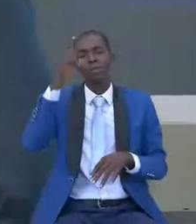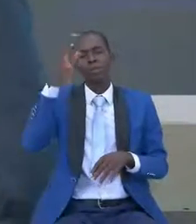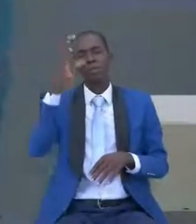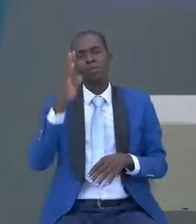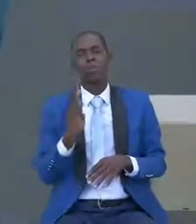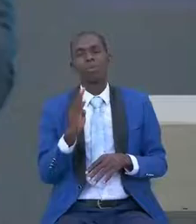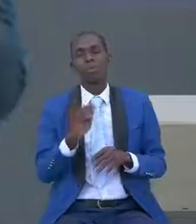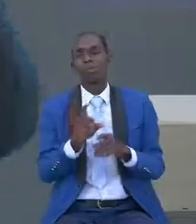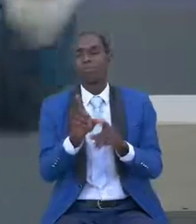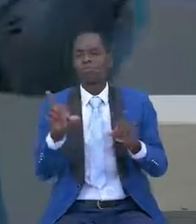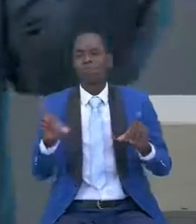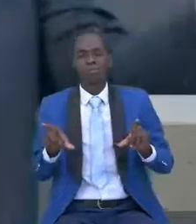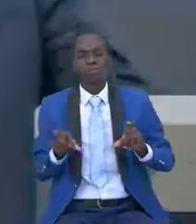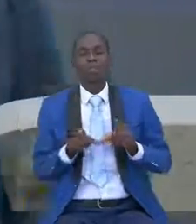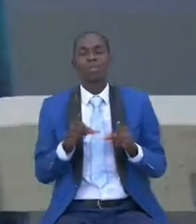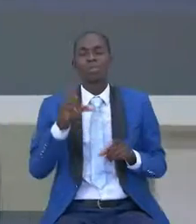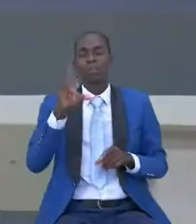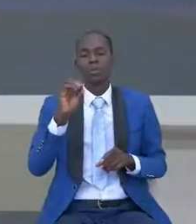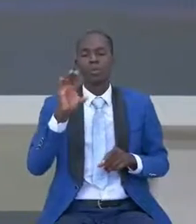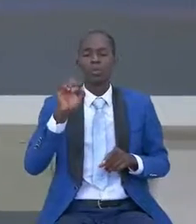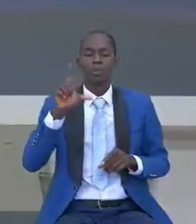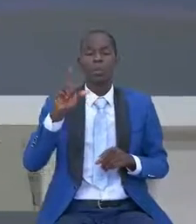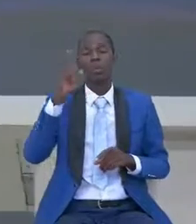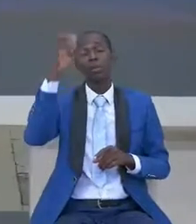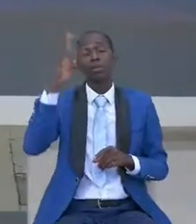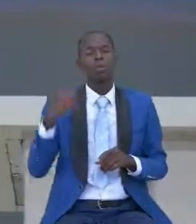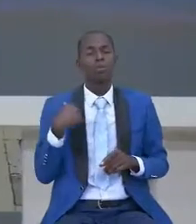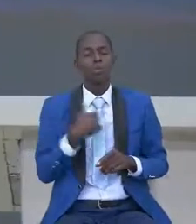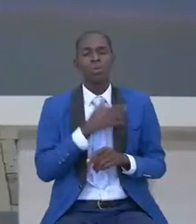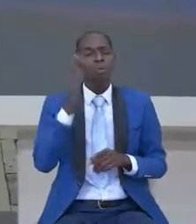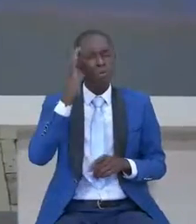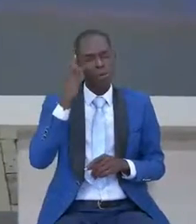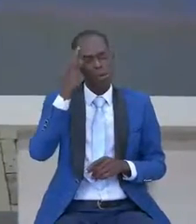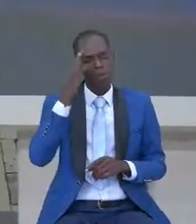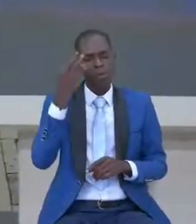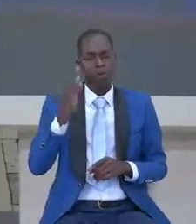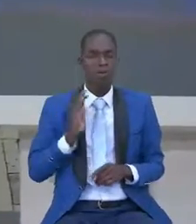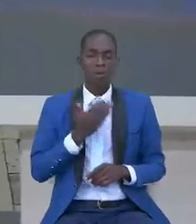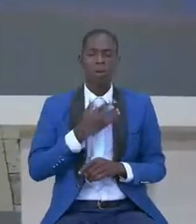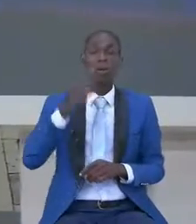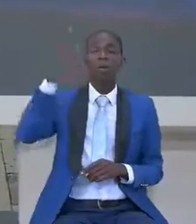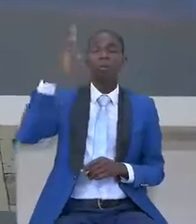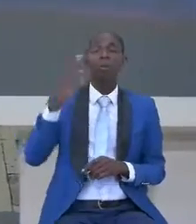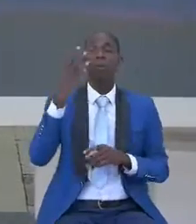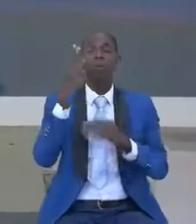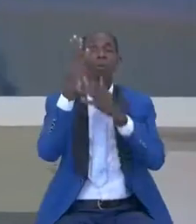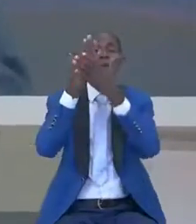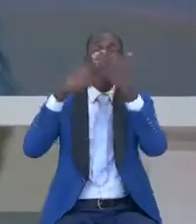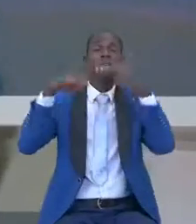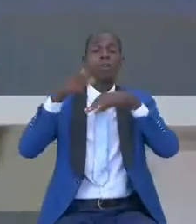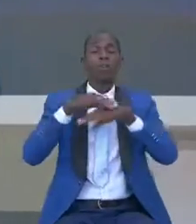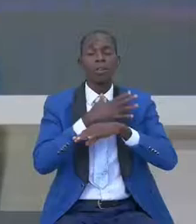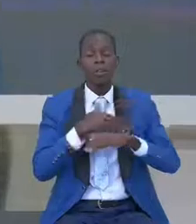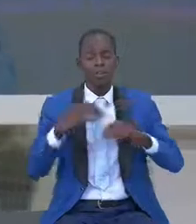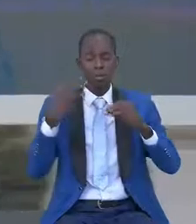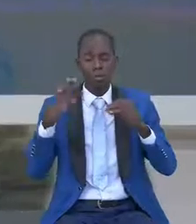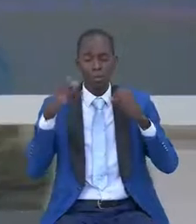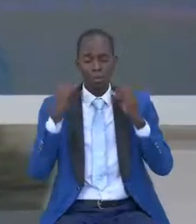Dieu local. Nous penserons à notre Dieu, le Dieu du ciel et de la terre. Seigneur, nous